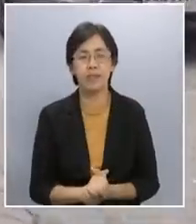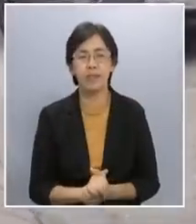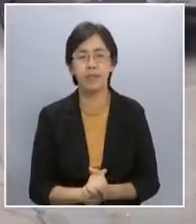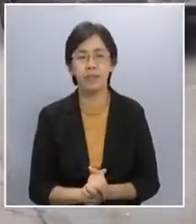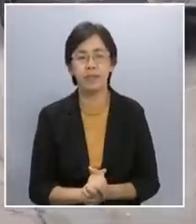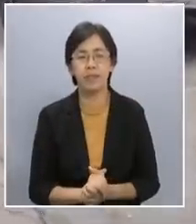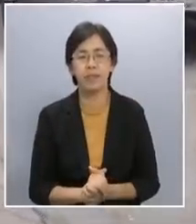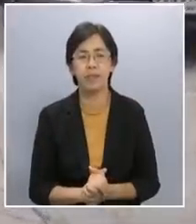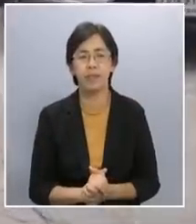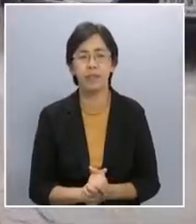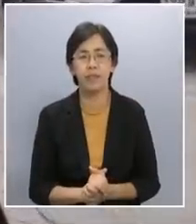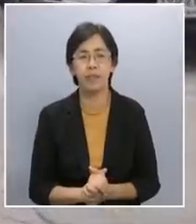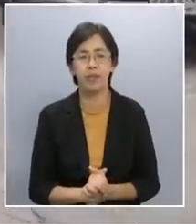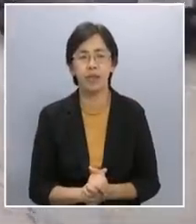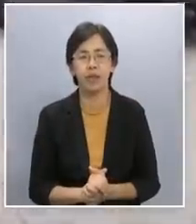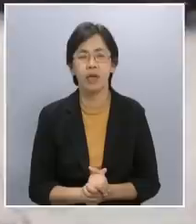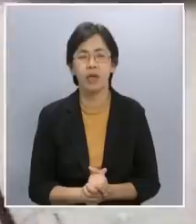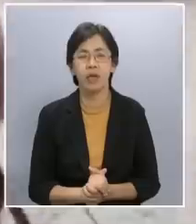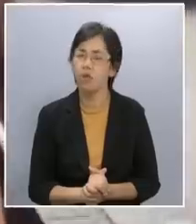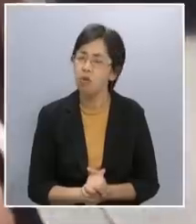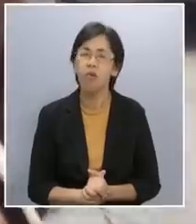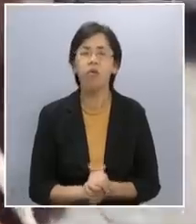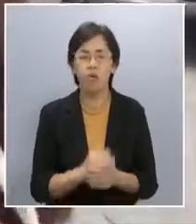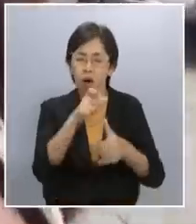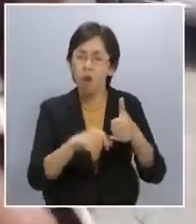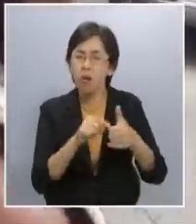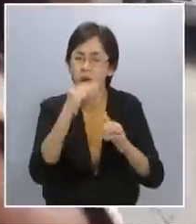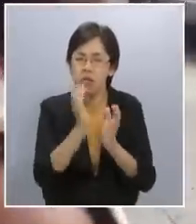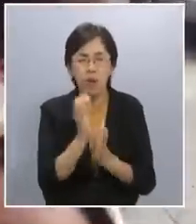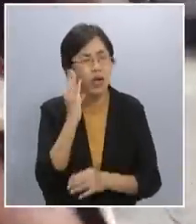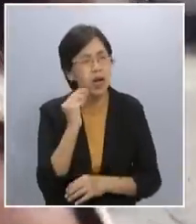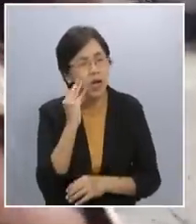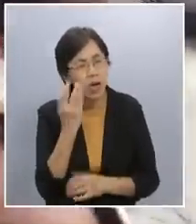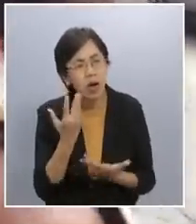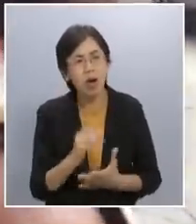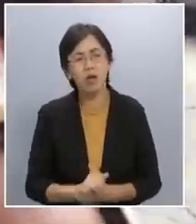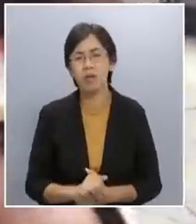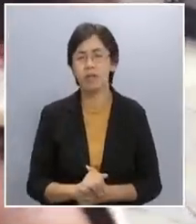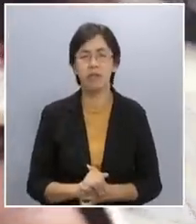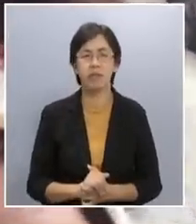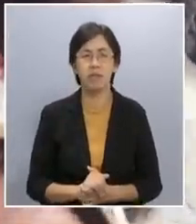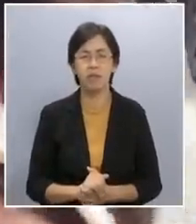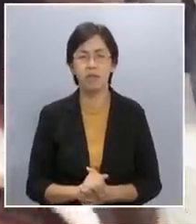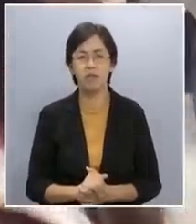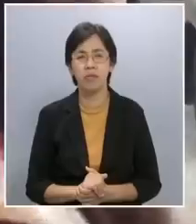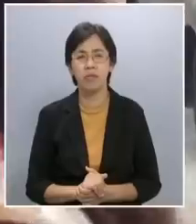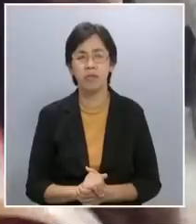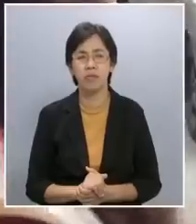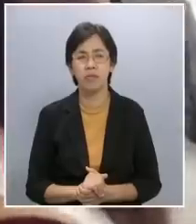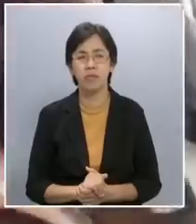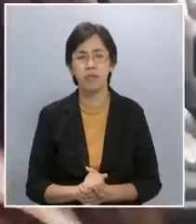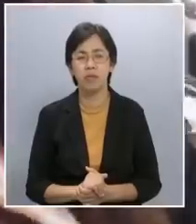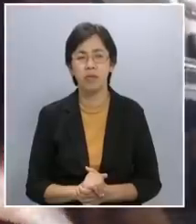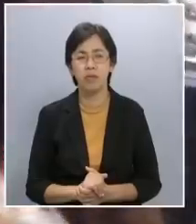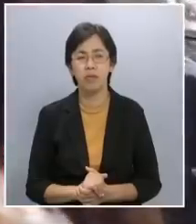นิสัยยังไงบ้าง น่ารักมากเลยนะคะ ด้านที่สองของคนที่ถูกยิงนะคะนิสัยเป็นไง